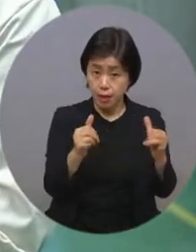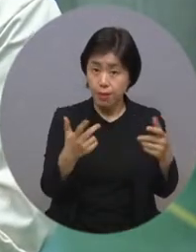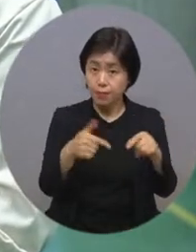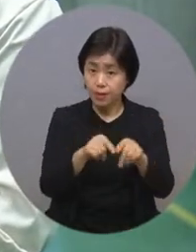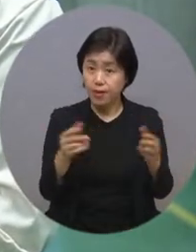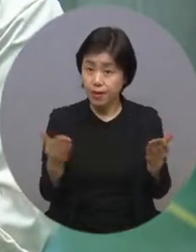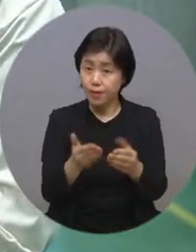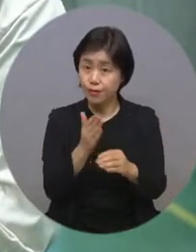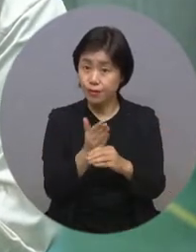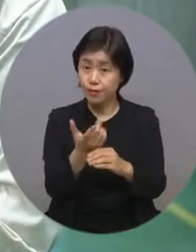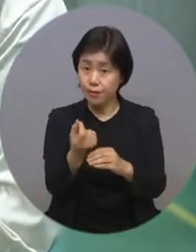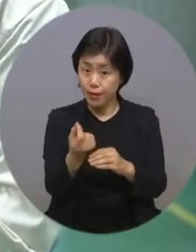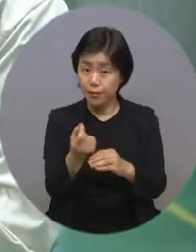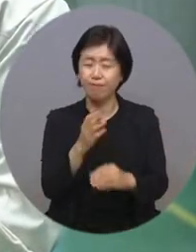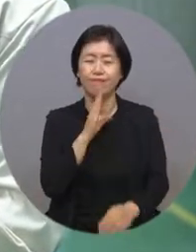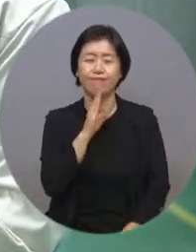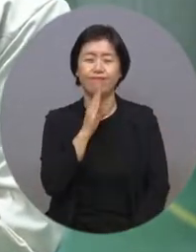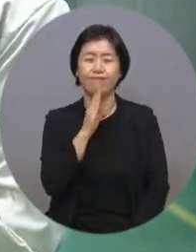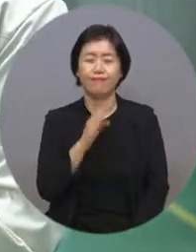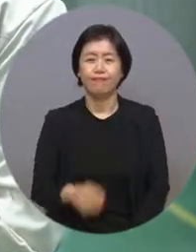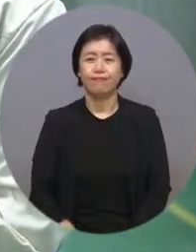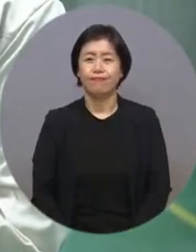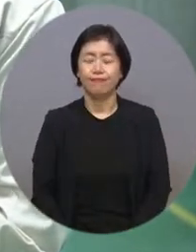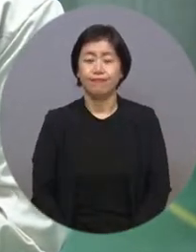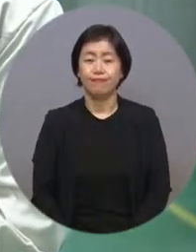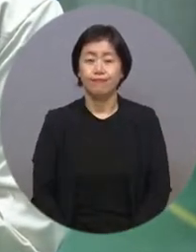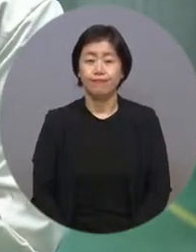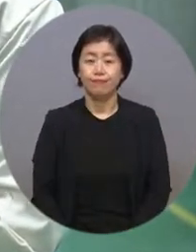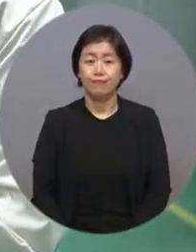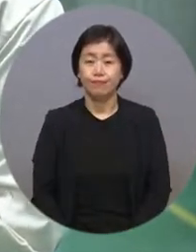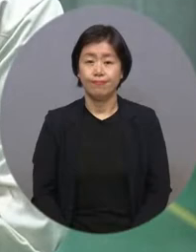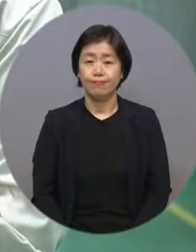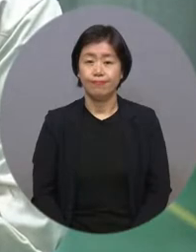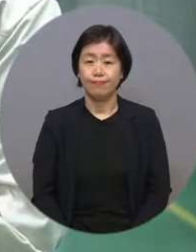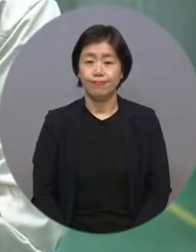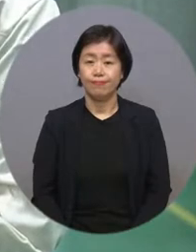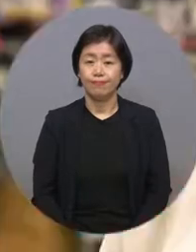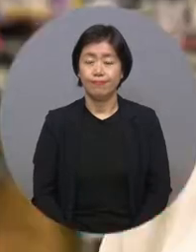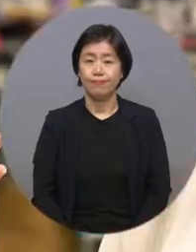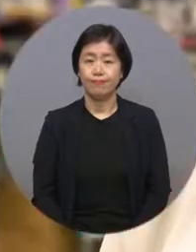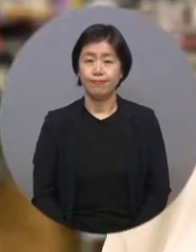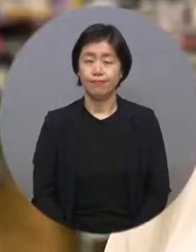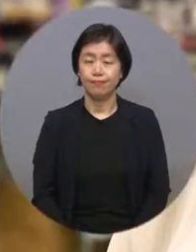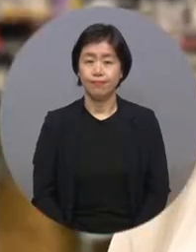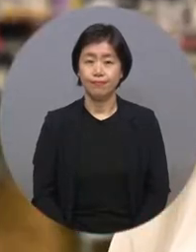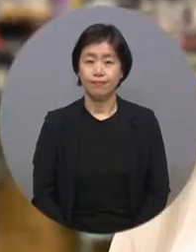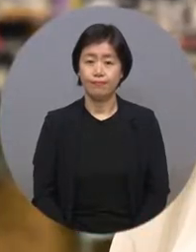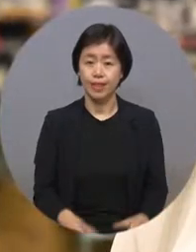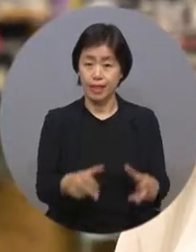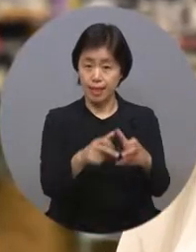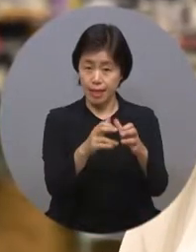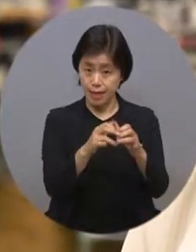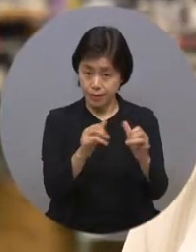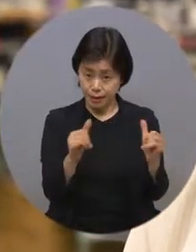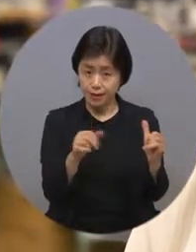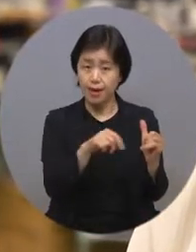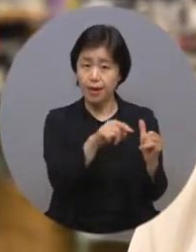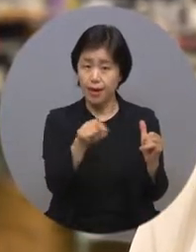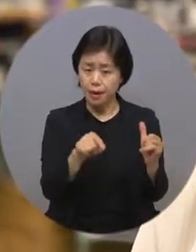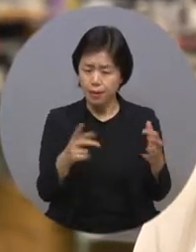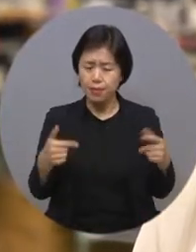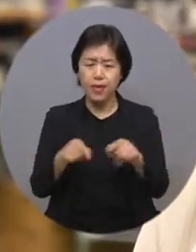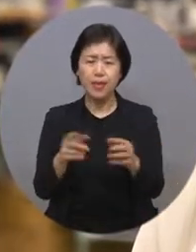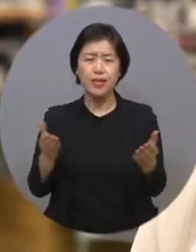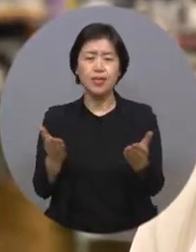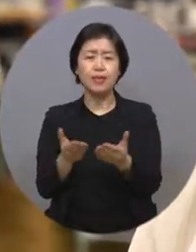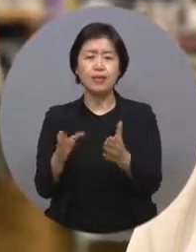일을 하고 계시는 거죠? 네, 같이 하고 있어요. 그러면은 이제 아무래도 이제 그 장애 사원분들이랑 함께 일을